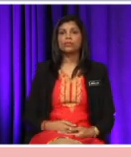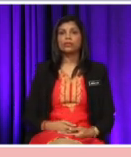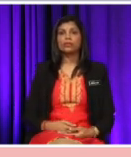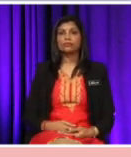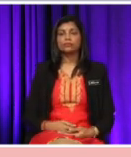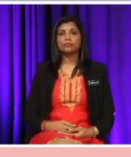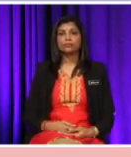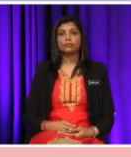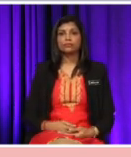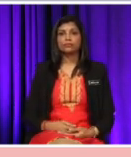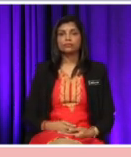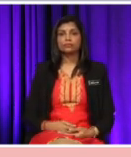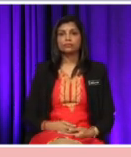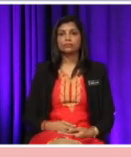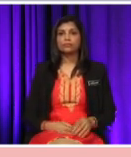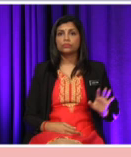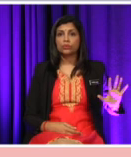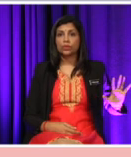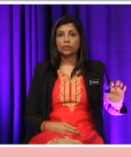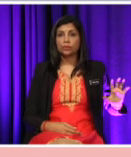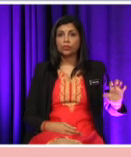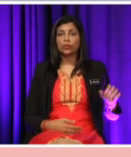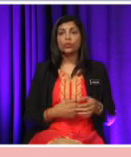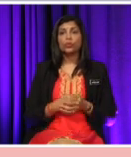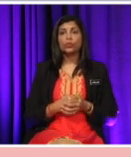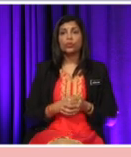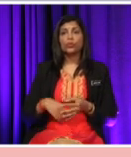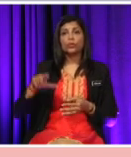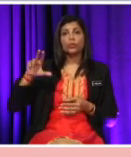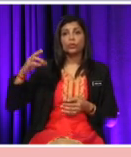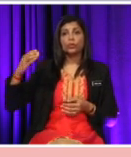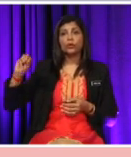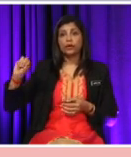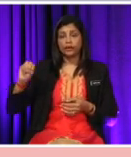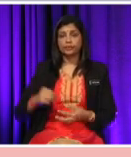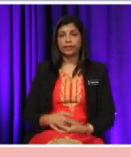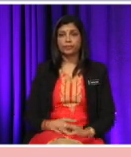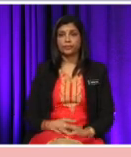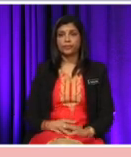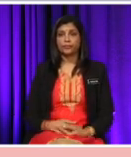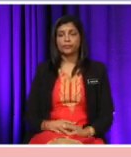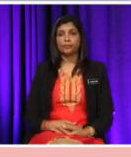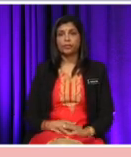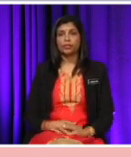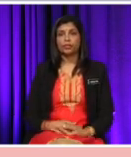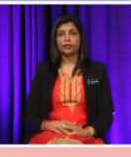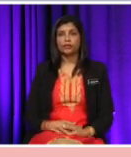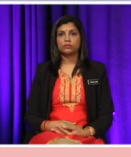untuk 50 derajat Celcius 3 cm Oke